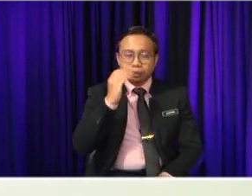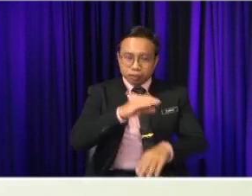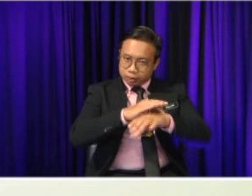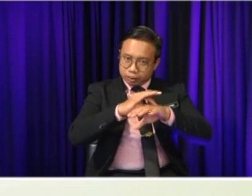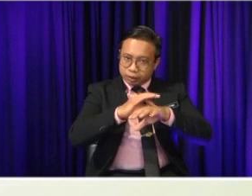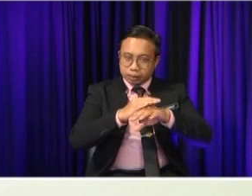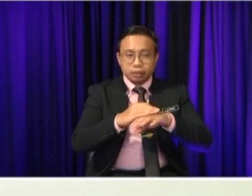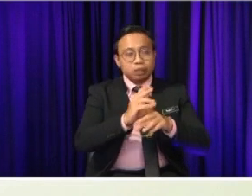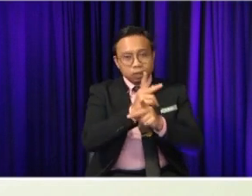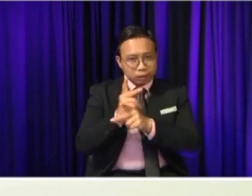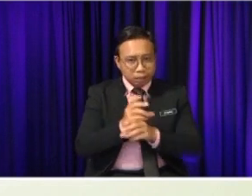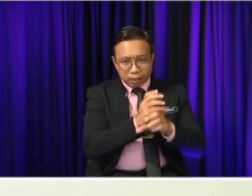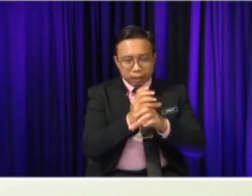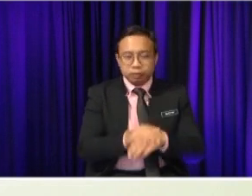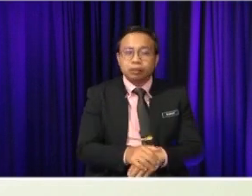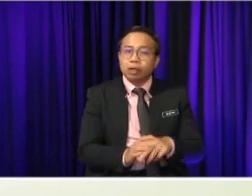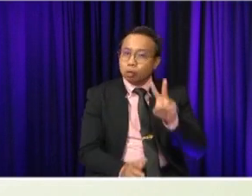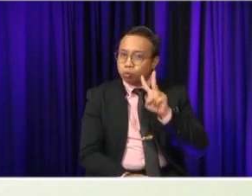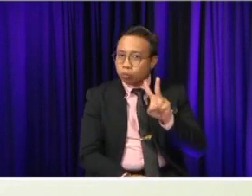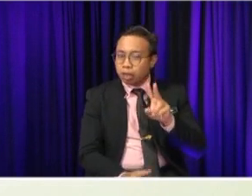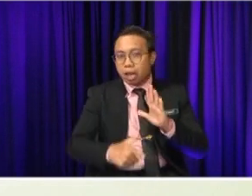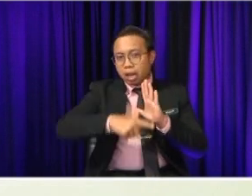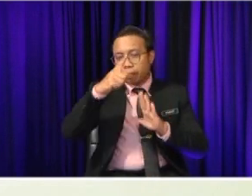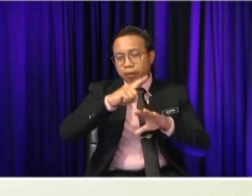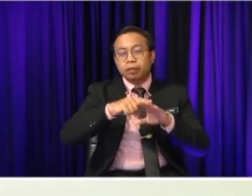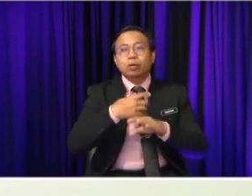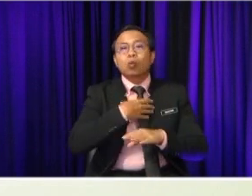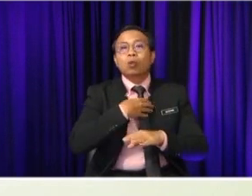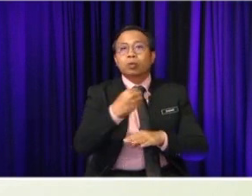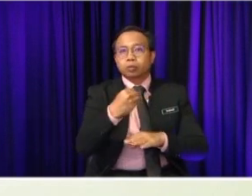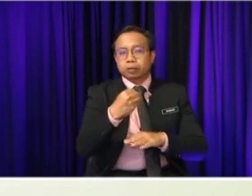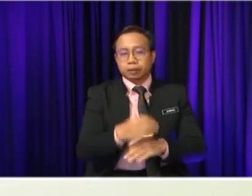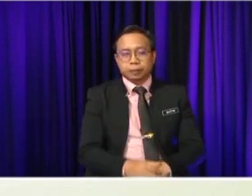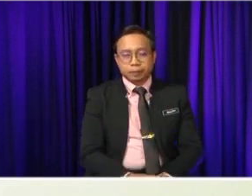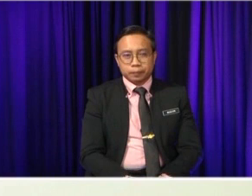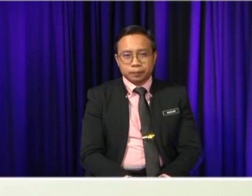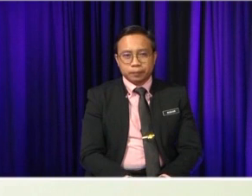yang keduanya kita tengok lebih paduan putih yaitu mempromosi